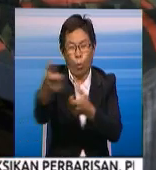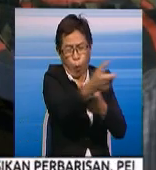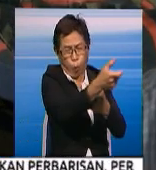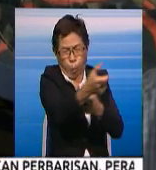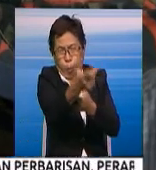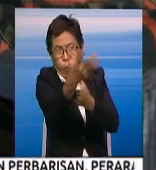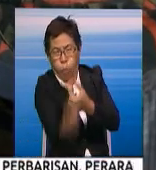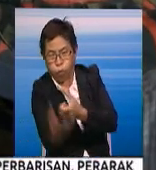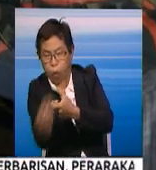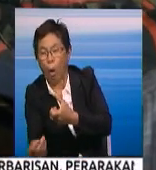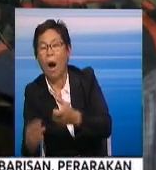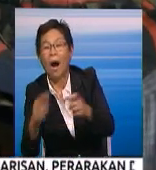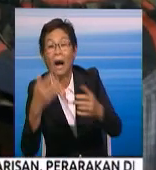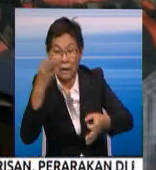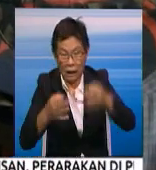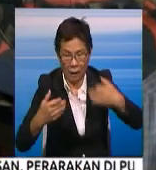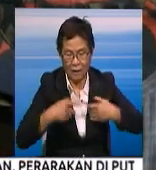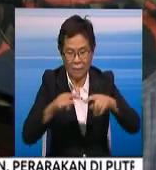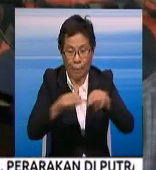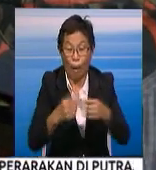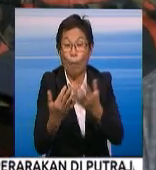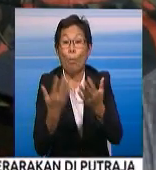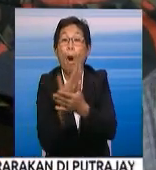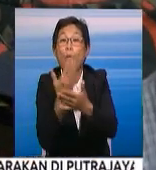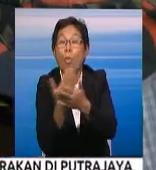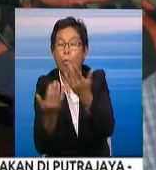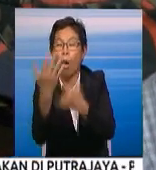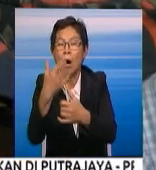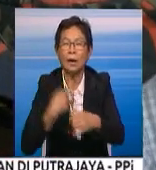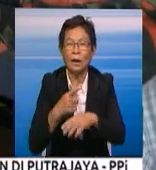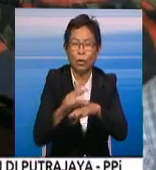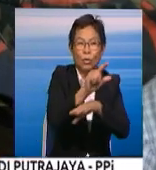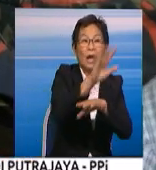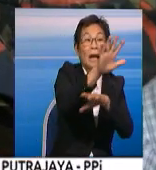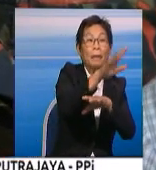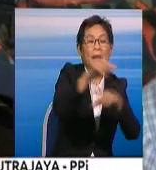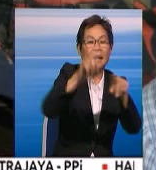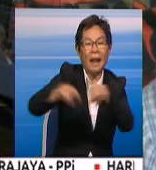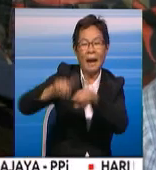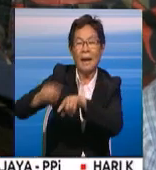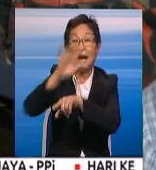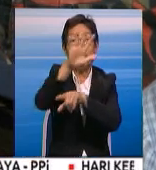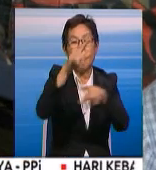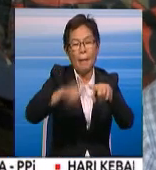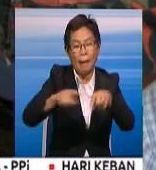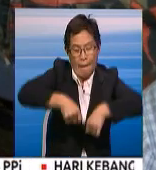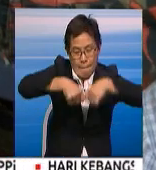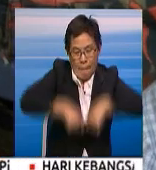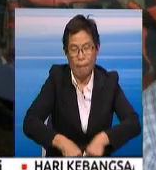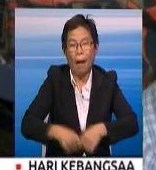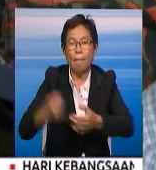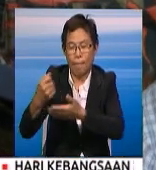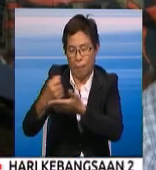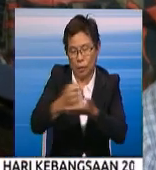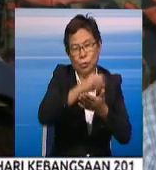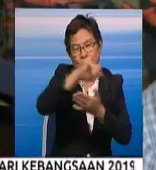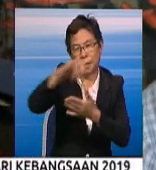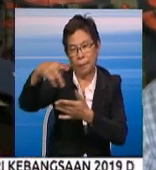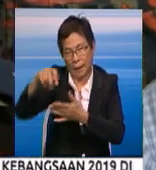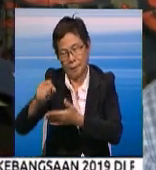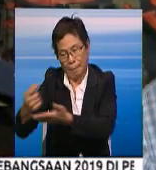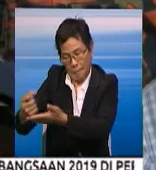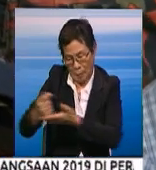ada spot-spot baru. Kita ada pakai 5 jenis pam lah. Sekarang ni ada bantuan daripada Jabatan Saliran juga.